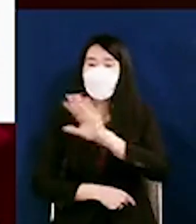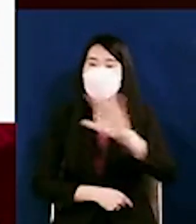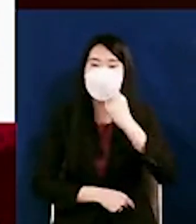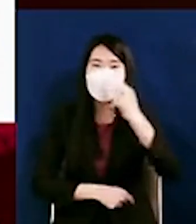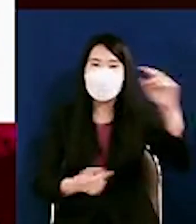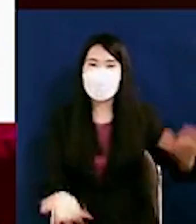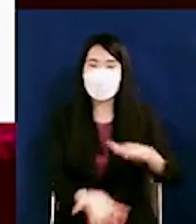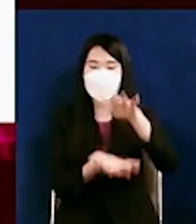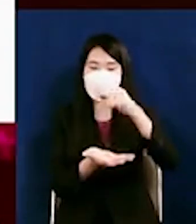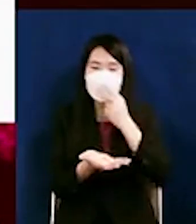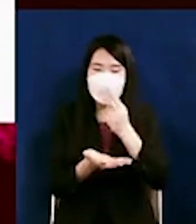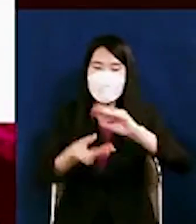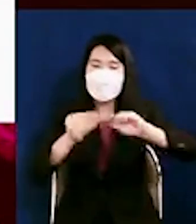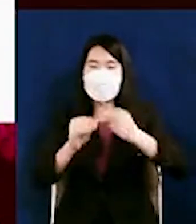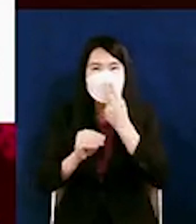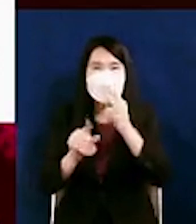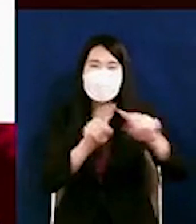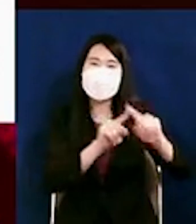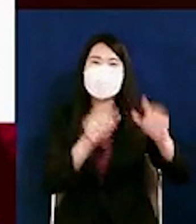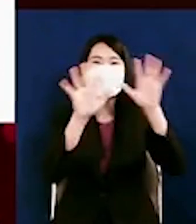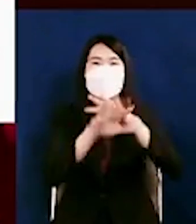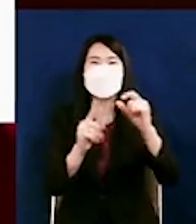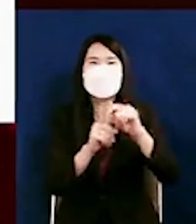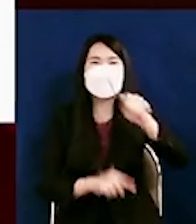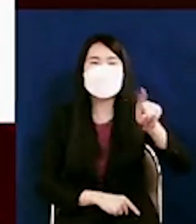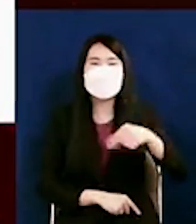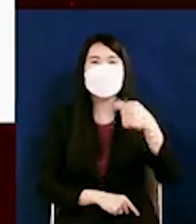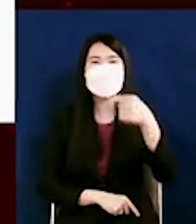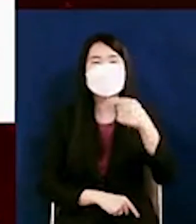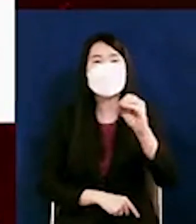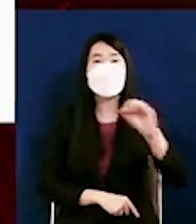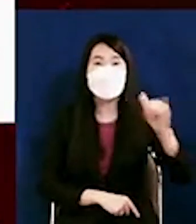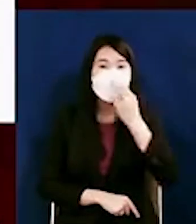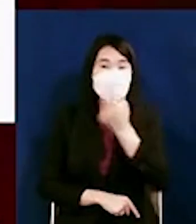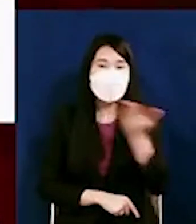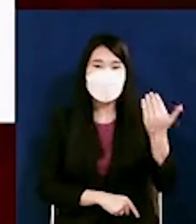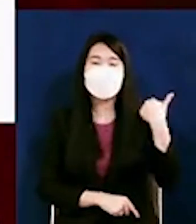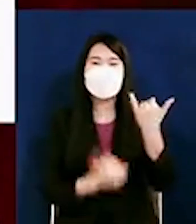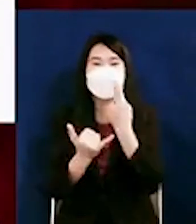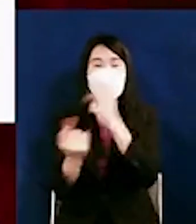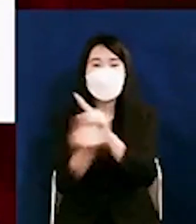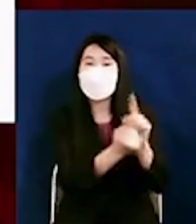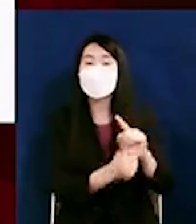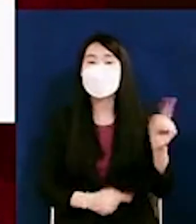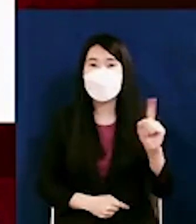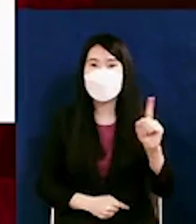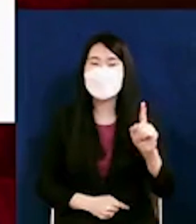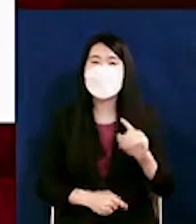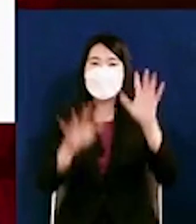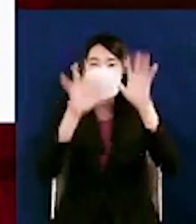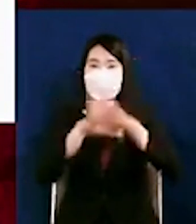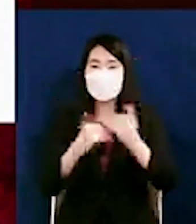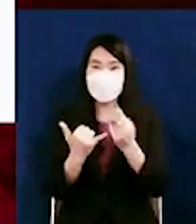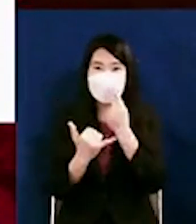ตรวจรหัสพันธุกรรมทั้งตัวนะที่เราเรียกโฮจีโนมเซควอนซิ่งมานะครับซึ่งเราพบว่าจริงๆแล้วขณะ